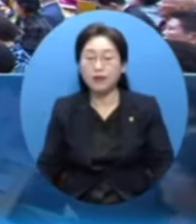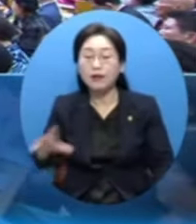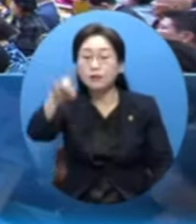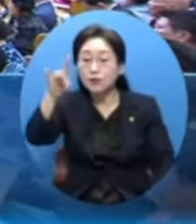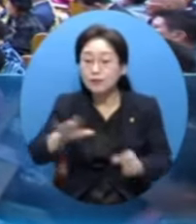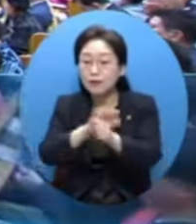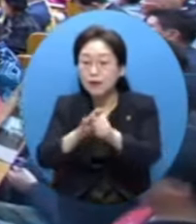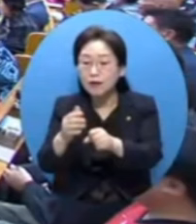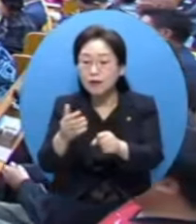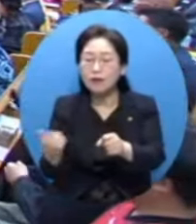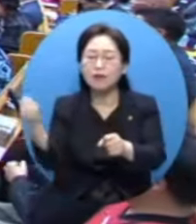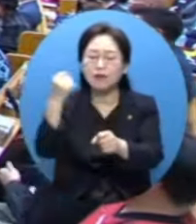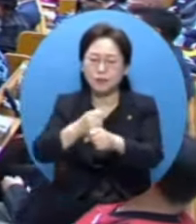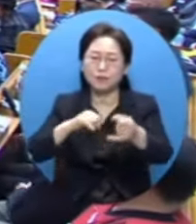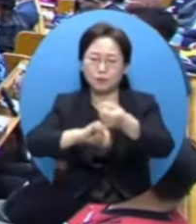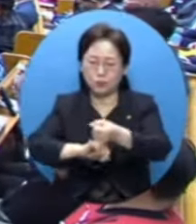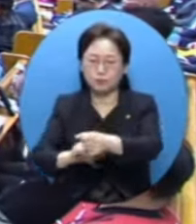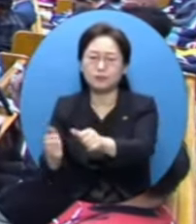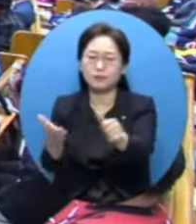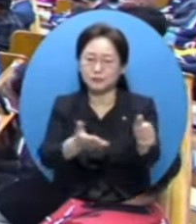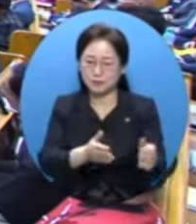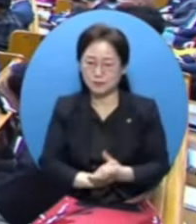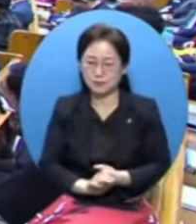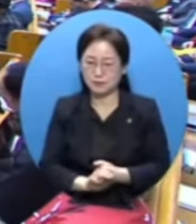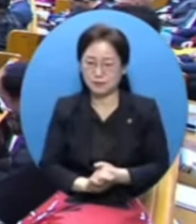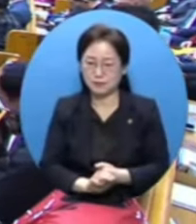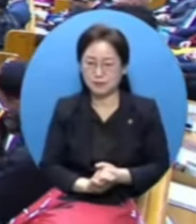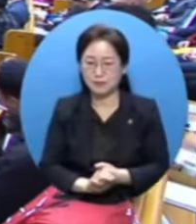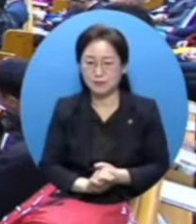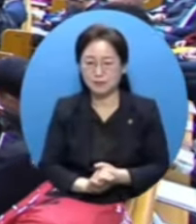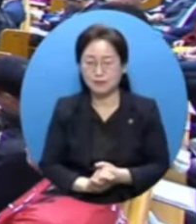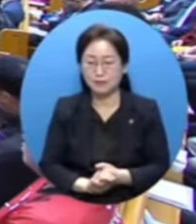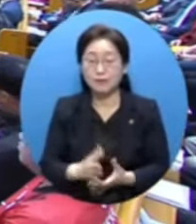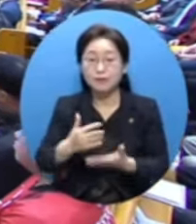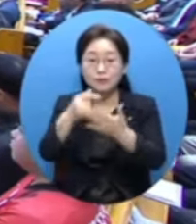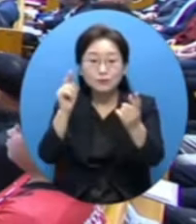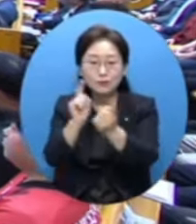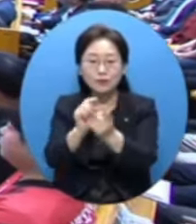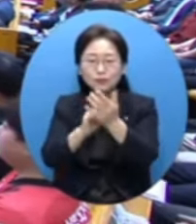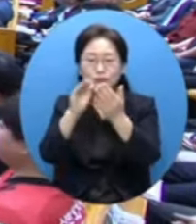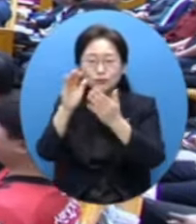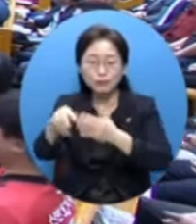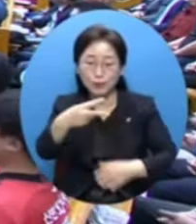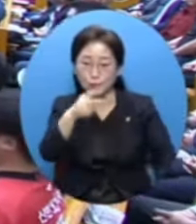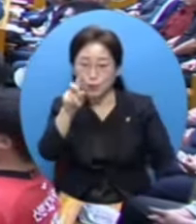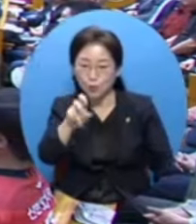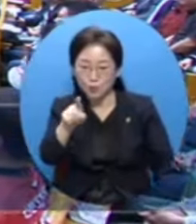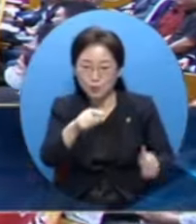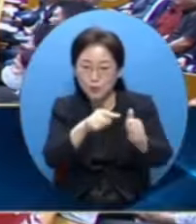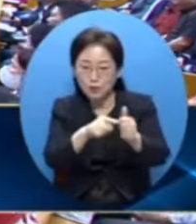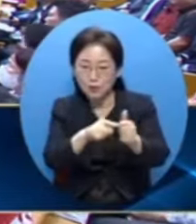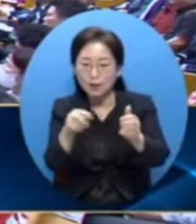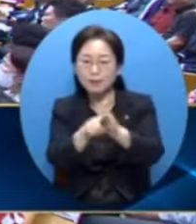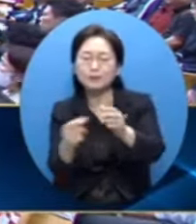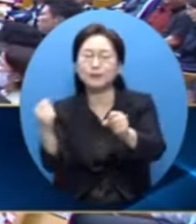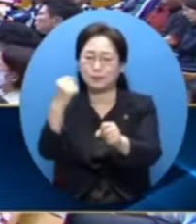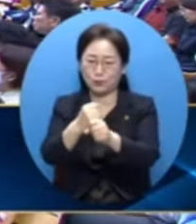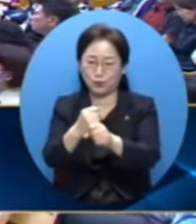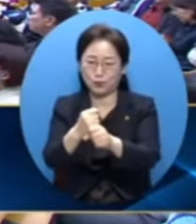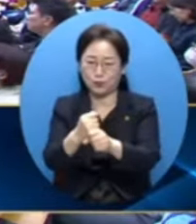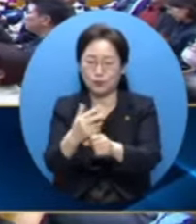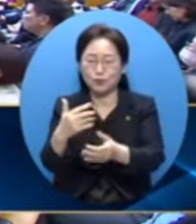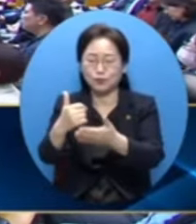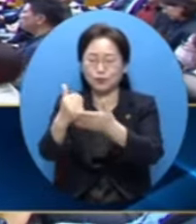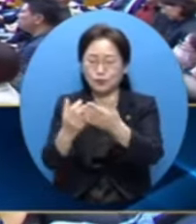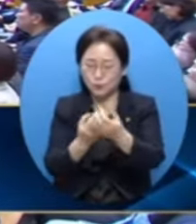회복하는 주님의 일꾼들이 되기를 바랍니다. 주님 만난 다음 그의 신앙이 회복되어 도마가 이와 같이 주님